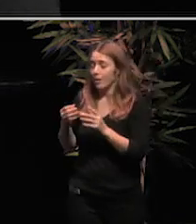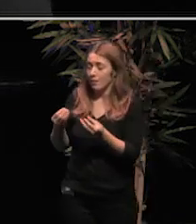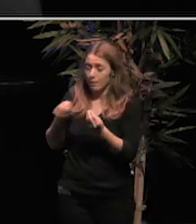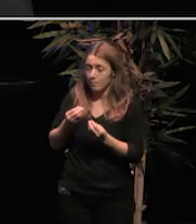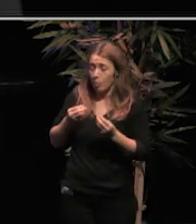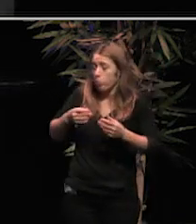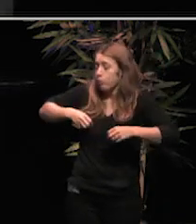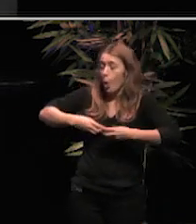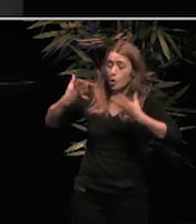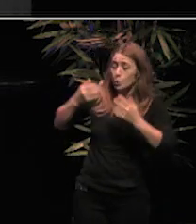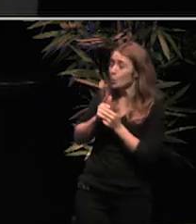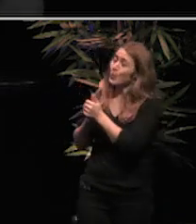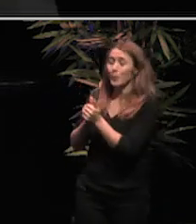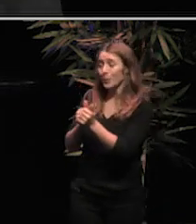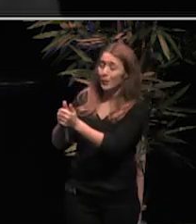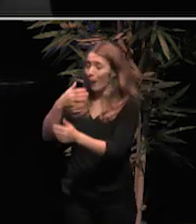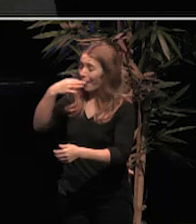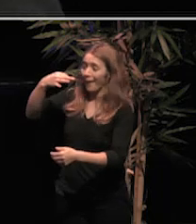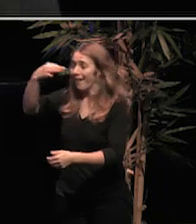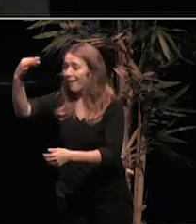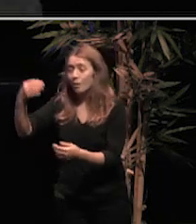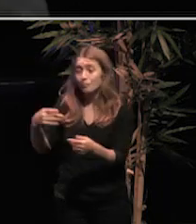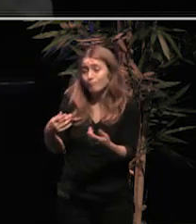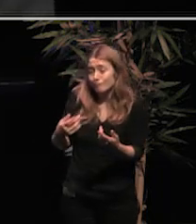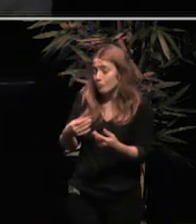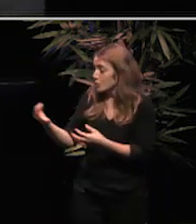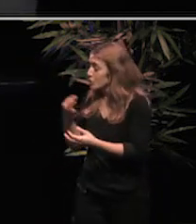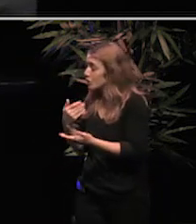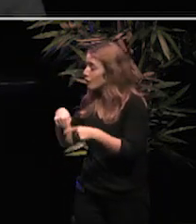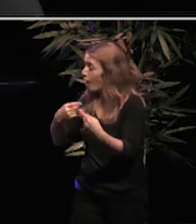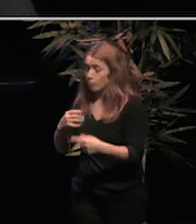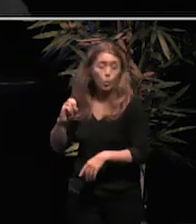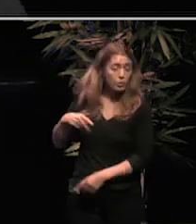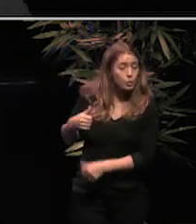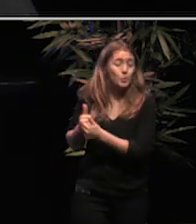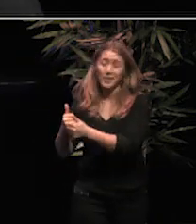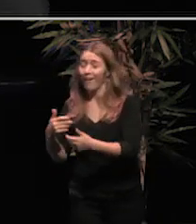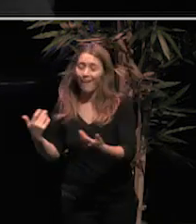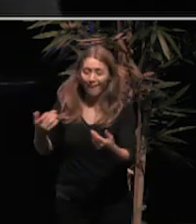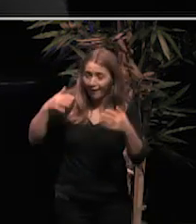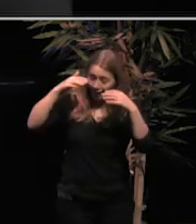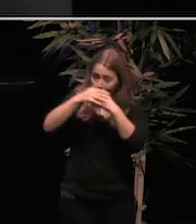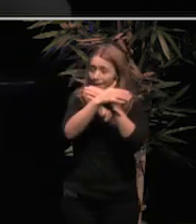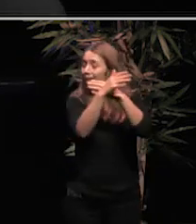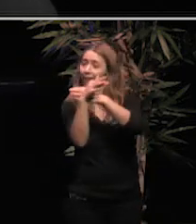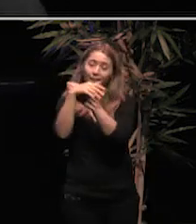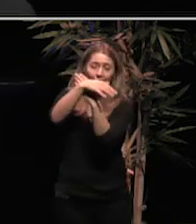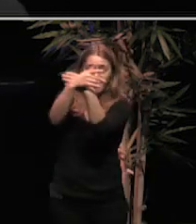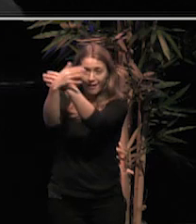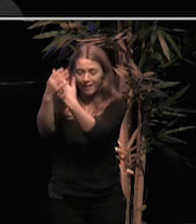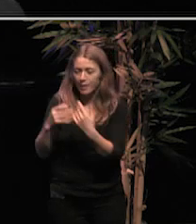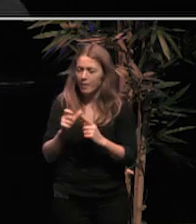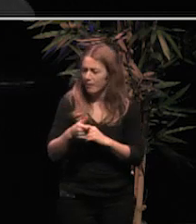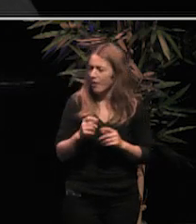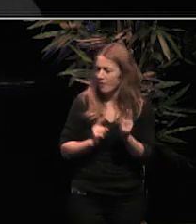à vivre. Et puis, vous êtes un peu téléguidé. On vous dit d'aller là, vous allez là. Et, voilà. Et puis après, voilà, on a fêté ça